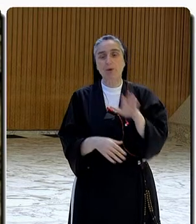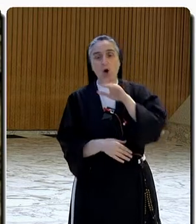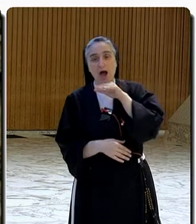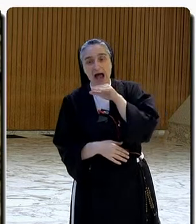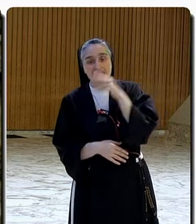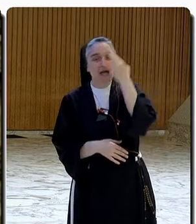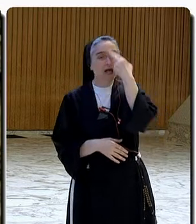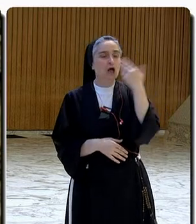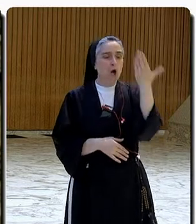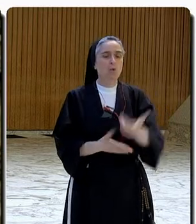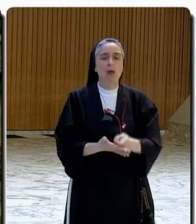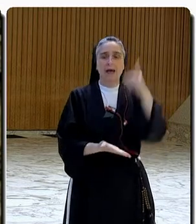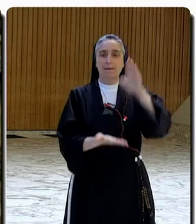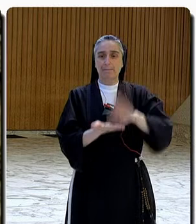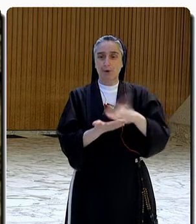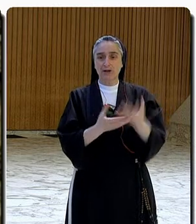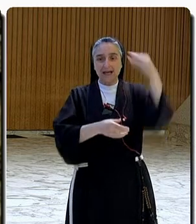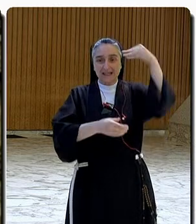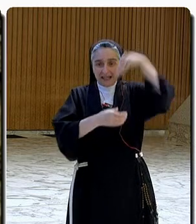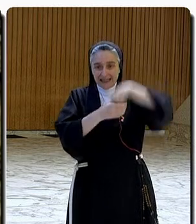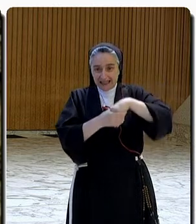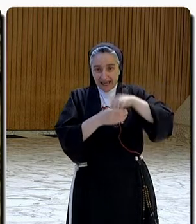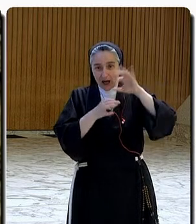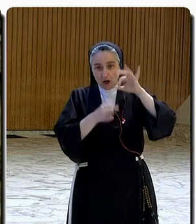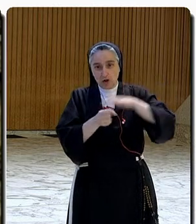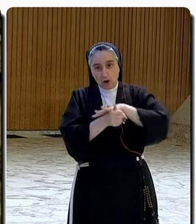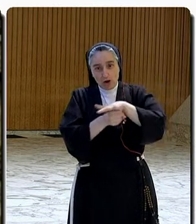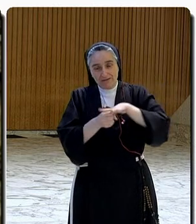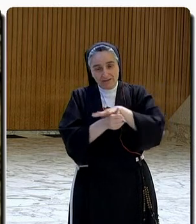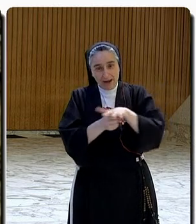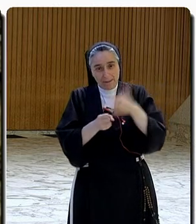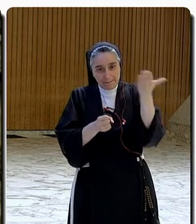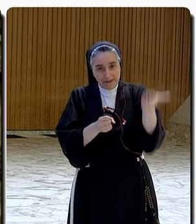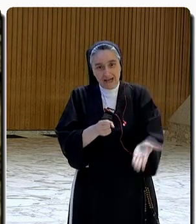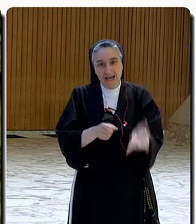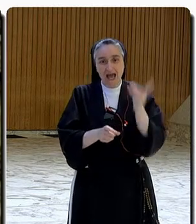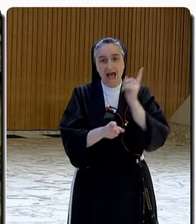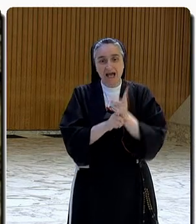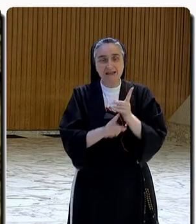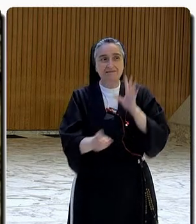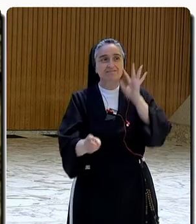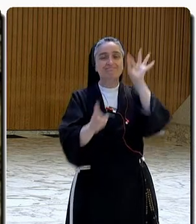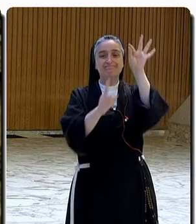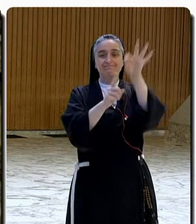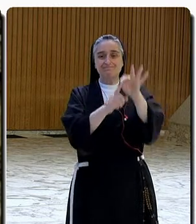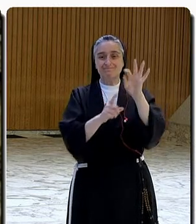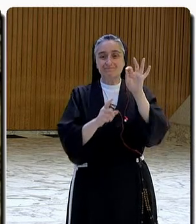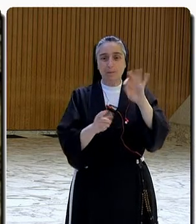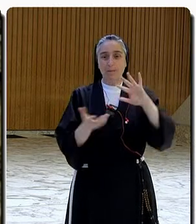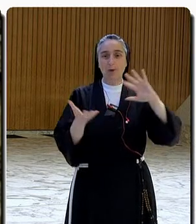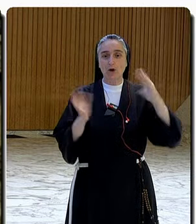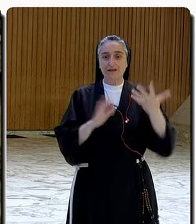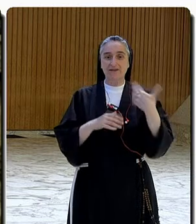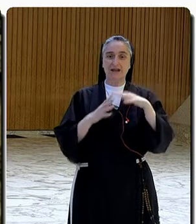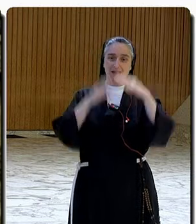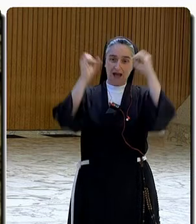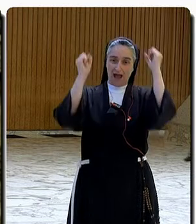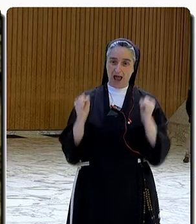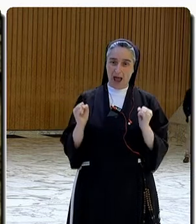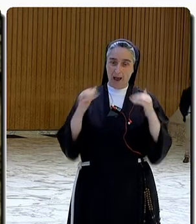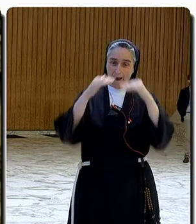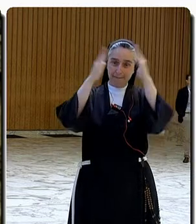anziani un ruolo essenziale all'interno della famiglia deve aspirare a rendere le nostre